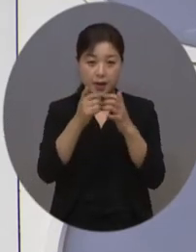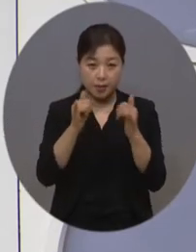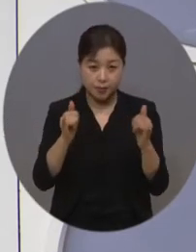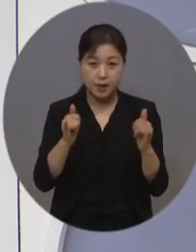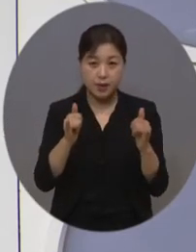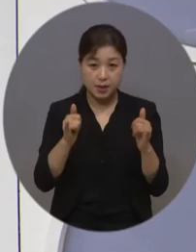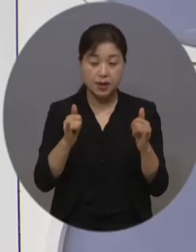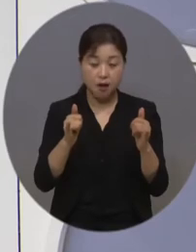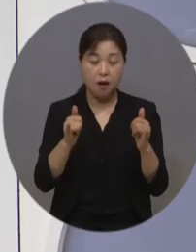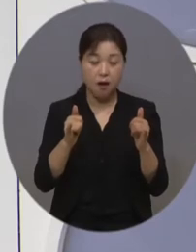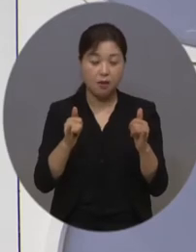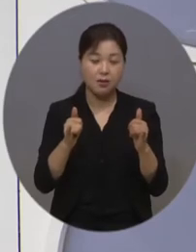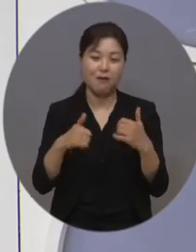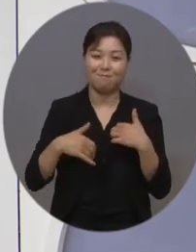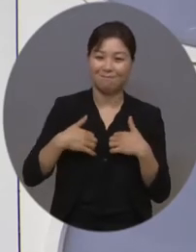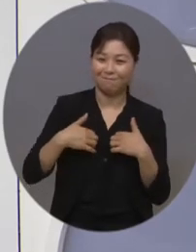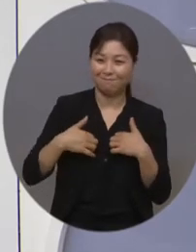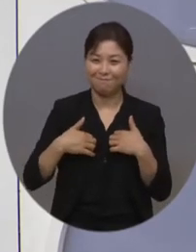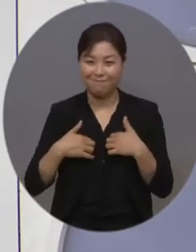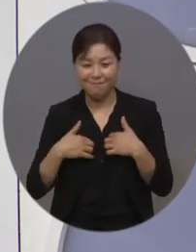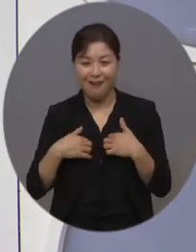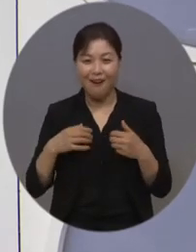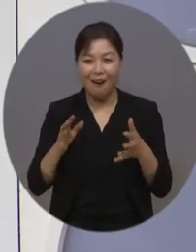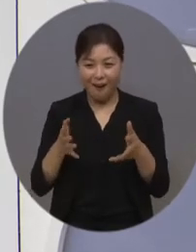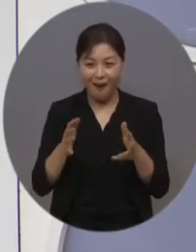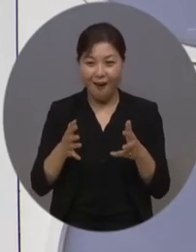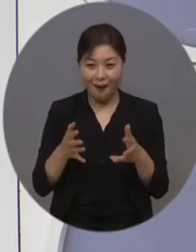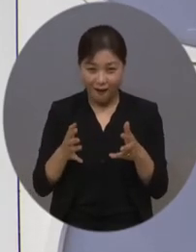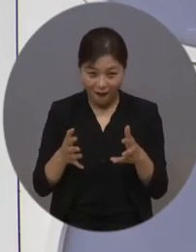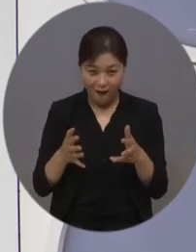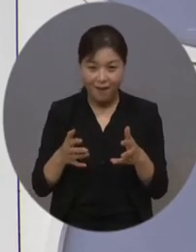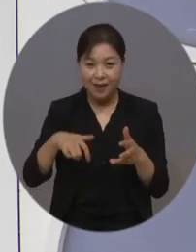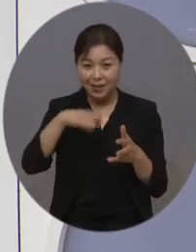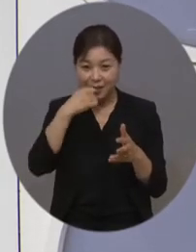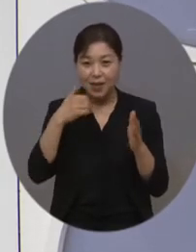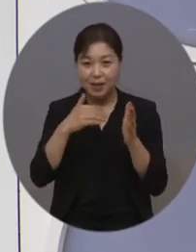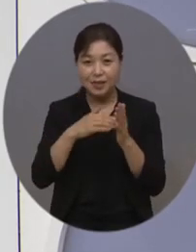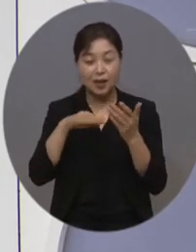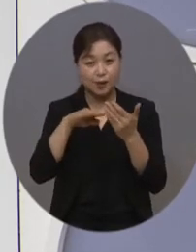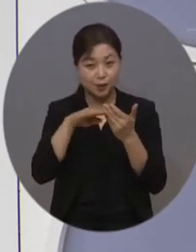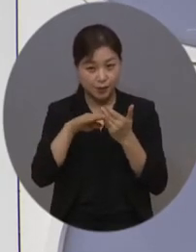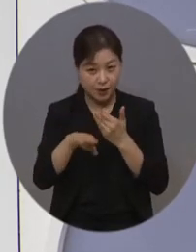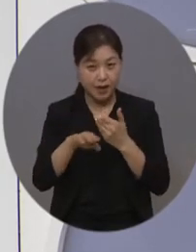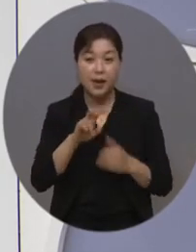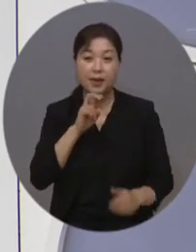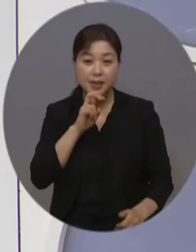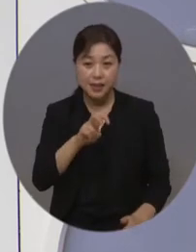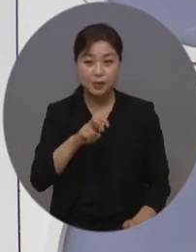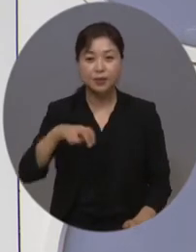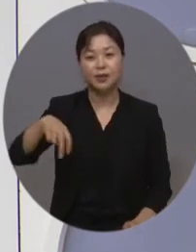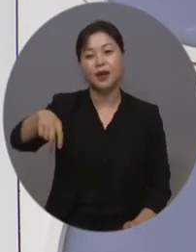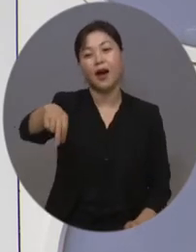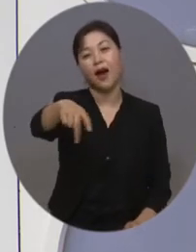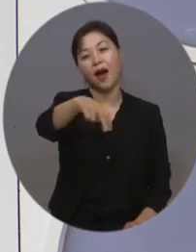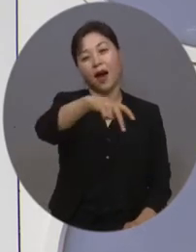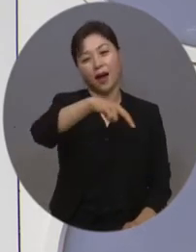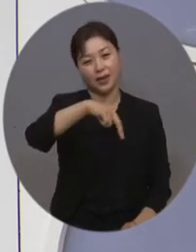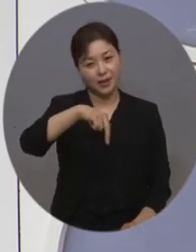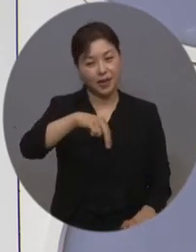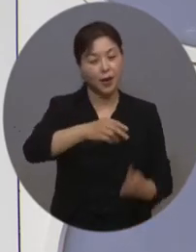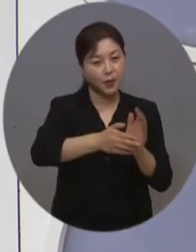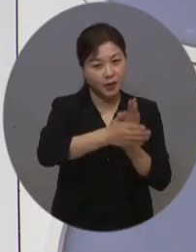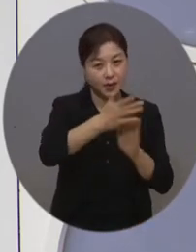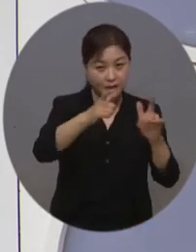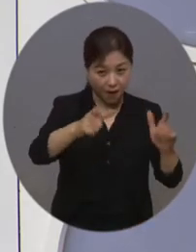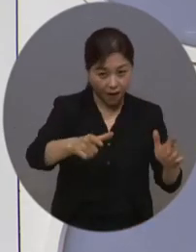다음에 이제 끝나고 나면은 반드시 그 식사를 한 사람들끼리 한 20분 산책을 합니다. 그게 뭐 시내든 뭐